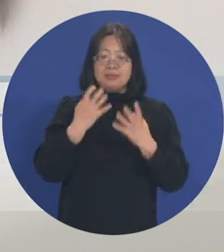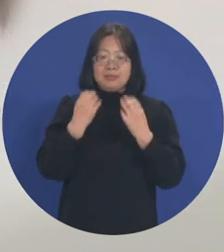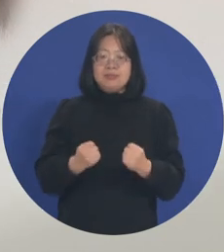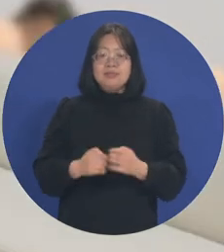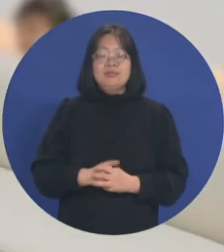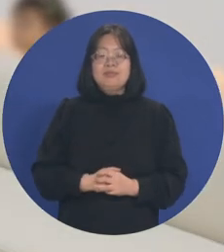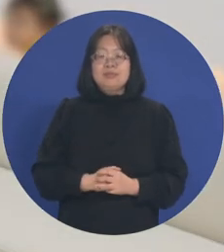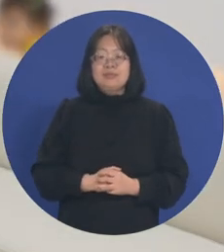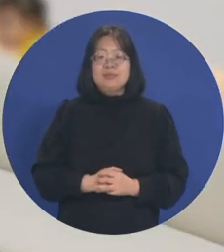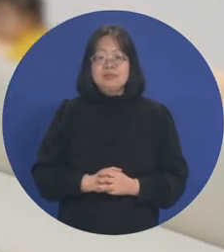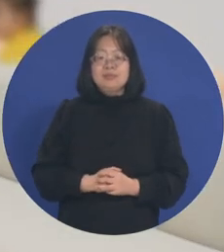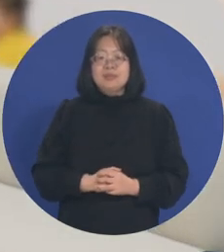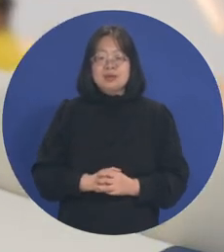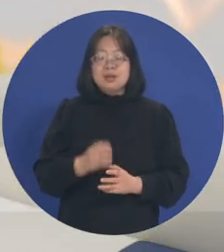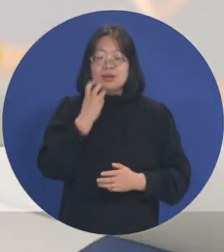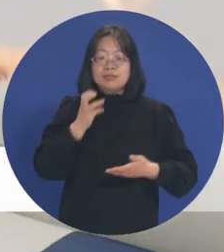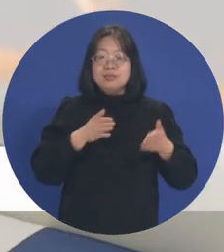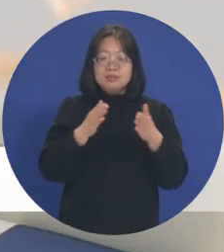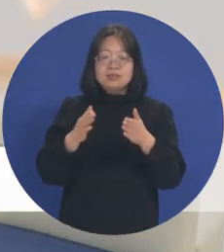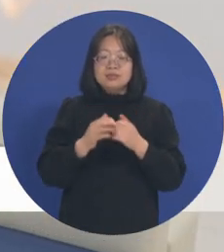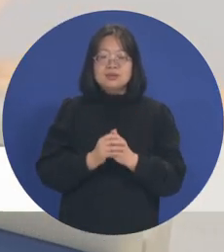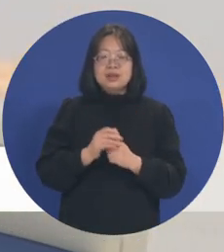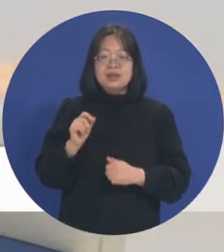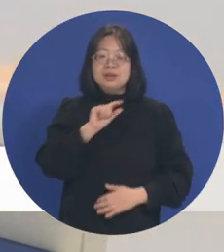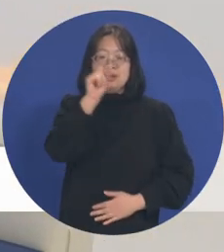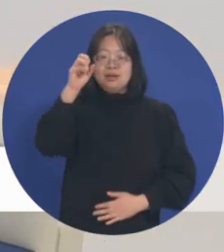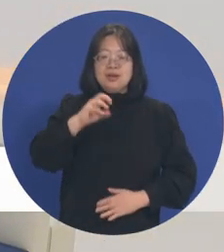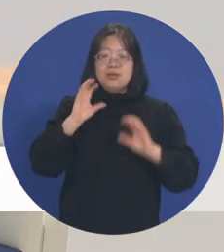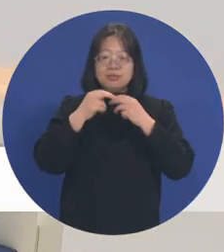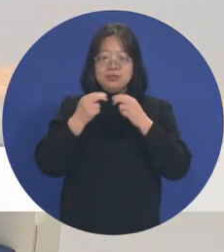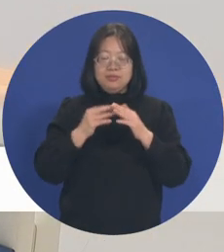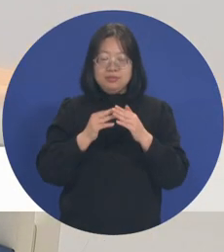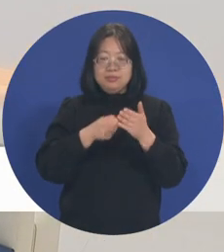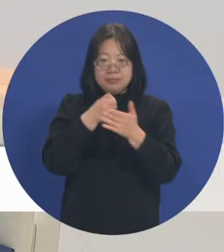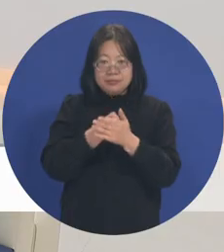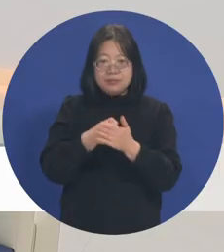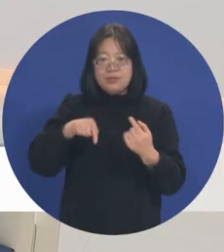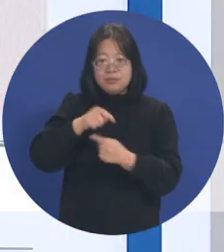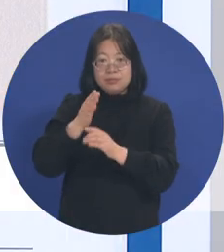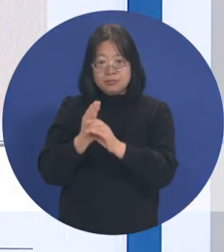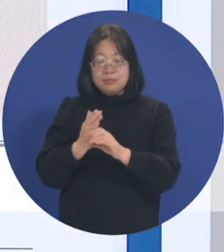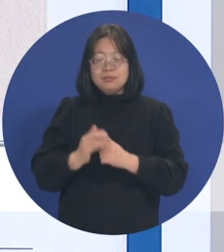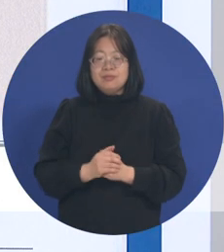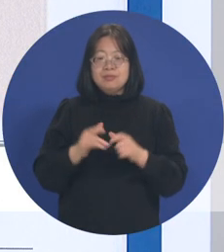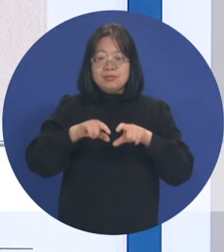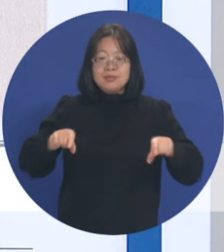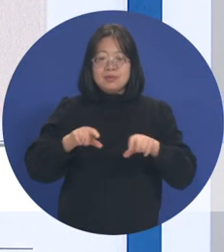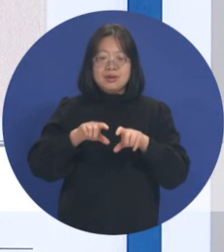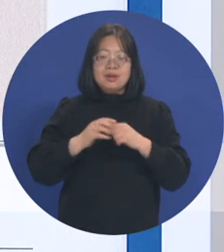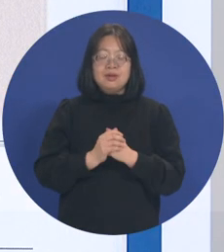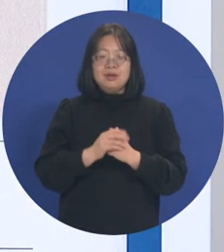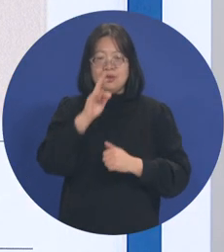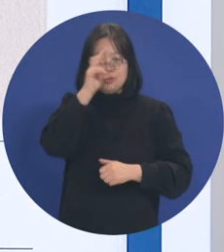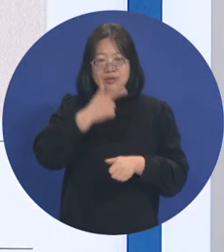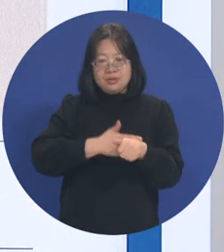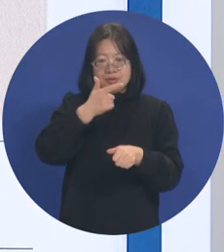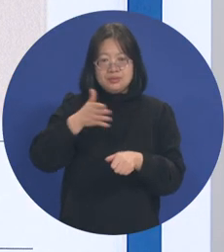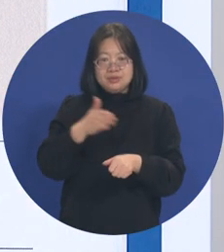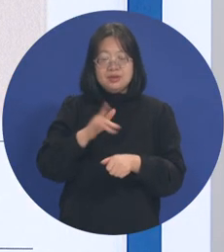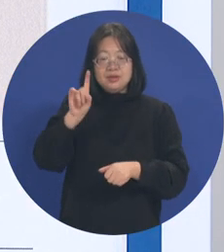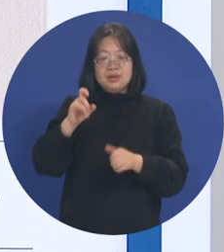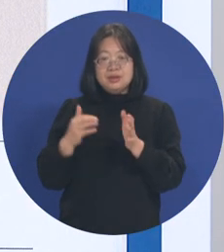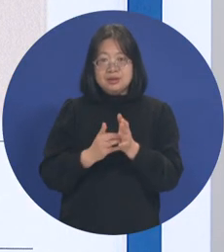같아요. 이에 경기도는 달빛 어린이 병원을 지정해 운영하고 있습니다. 보통 평일은 오후